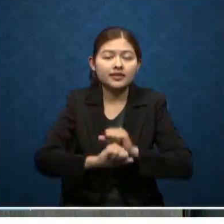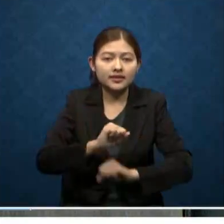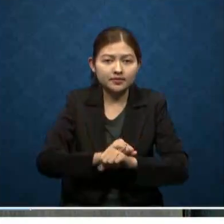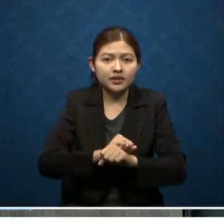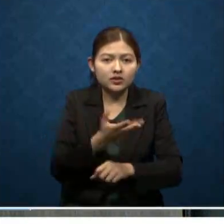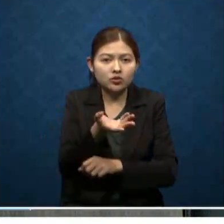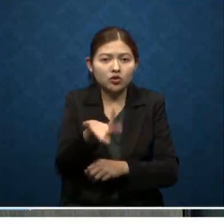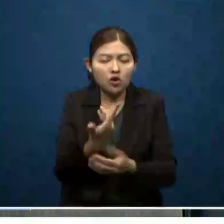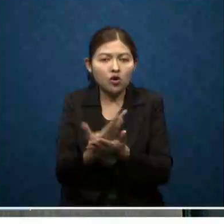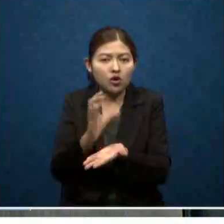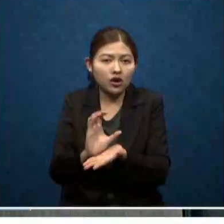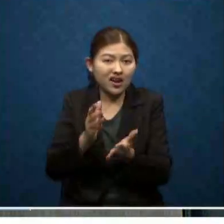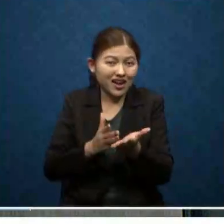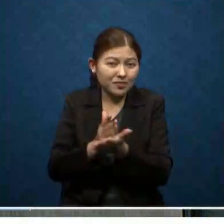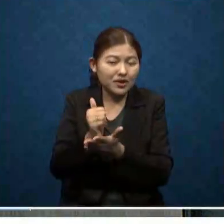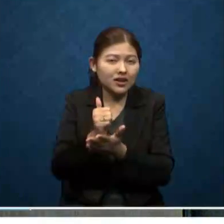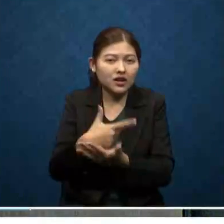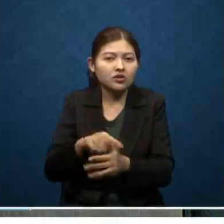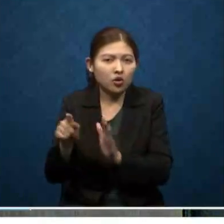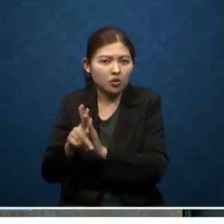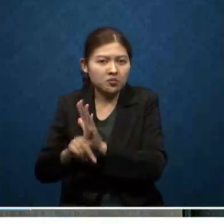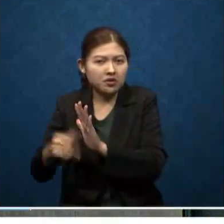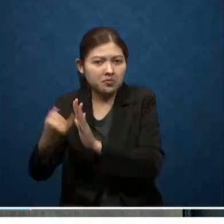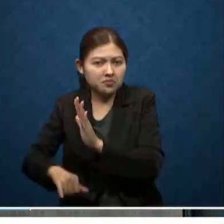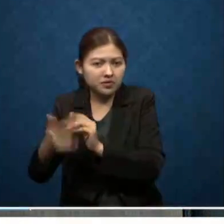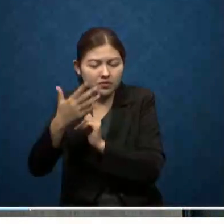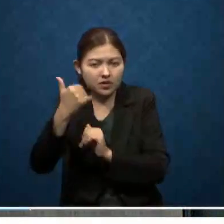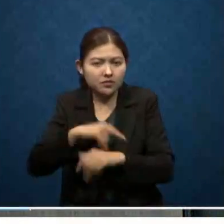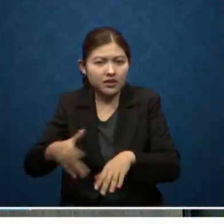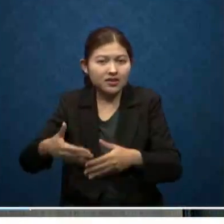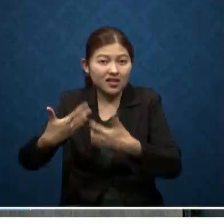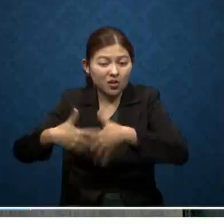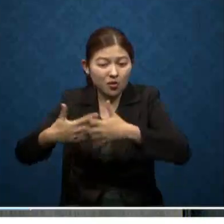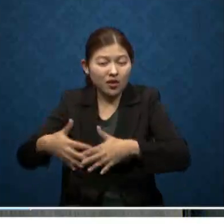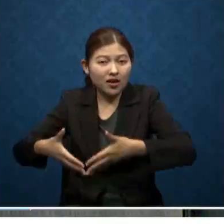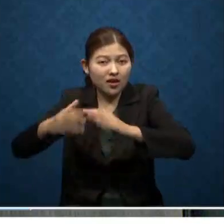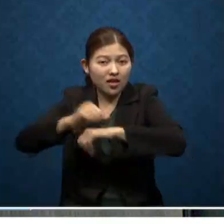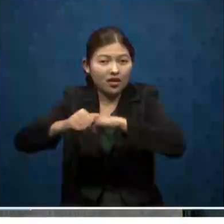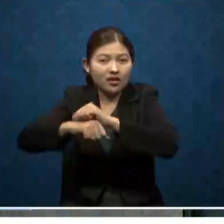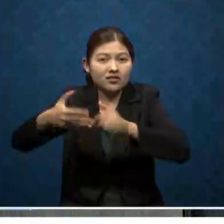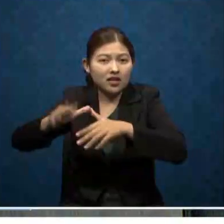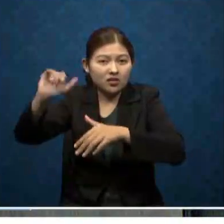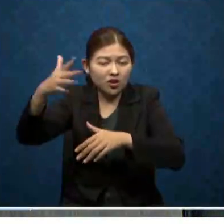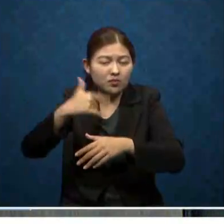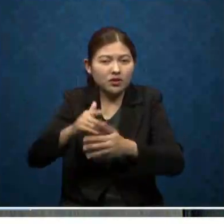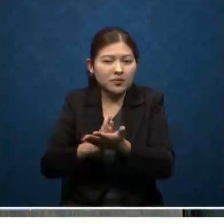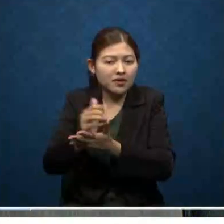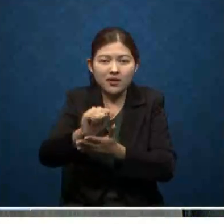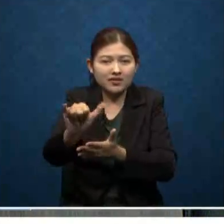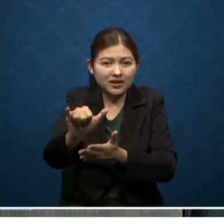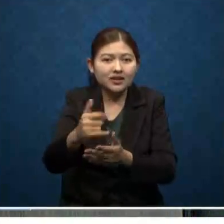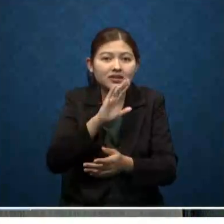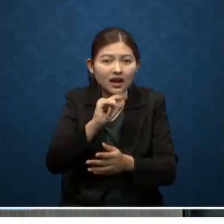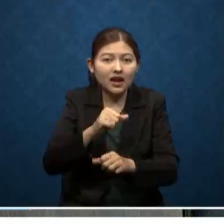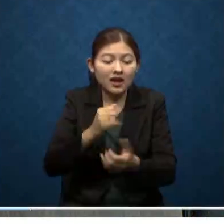ขออนุมัติไปนั้นต้องไปทำผิดกฎหมายครับคือไปสร้างโรงงานก่อนที่จะได้รับอนุมัติอนุญาตเพราะว่าถ้าหากว่าไปทำ